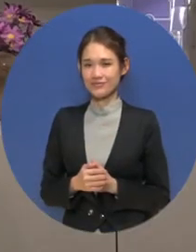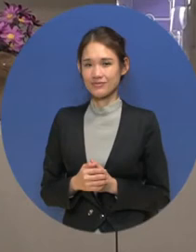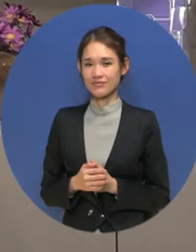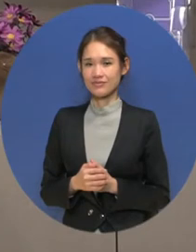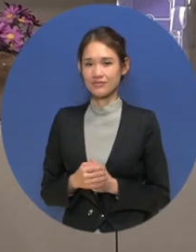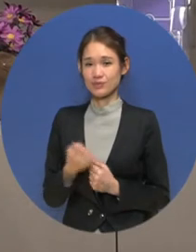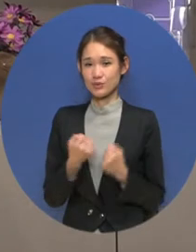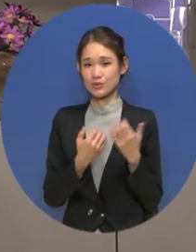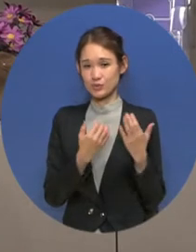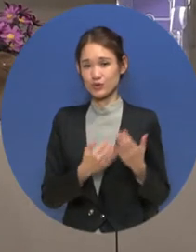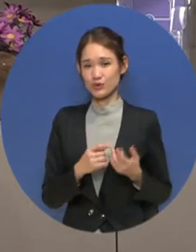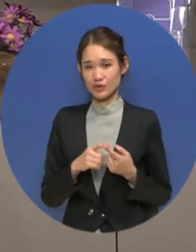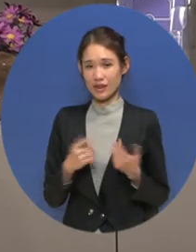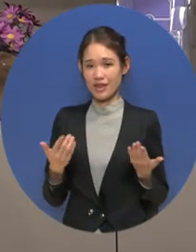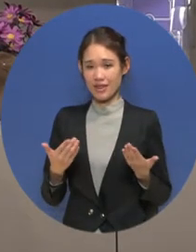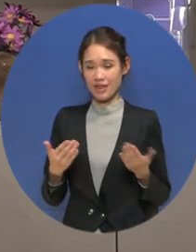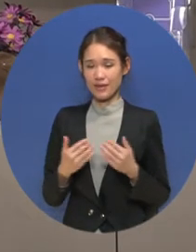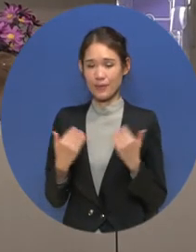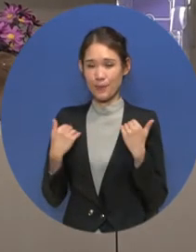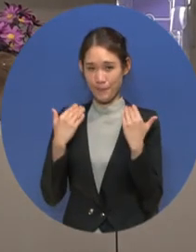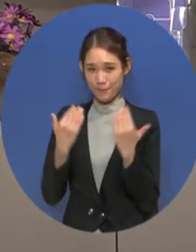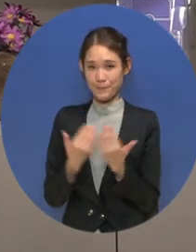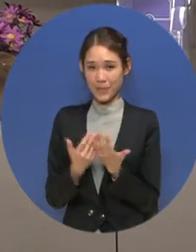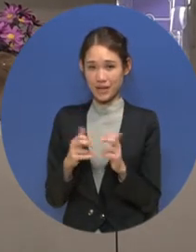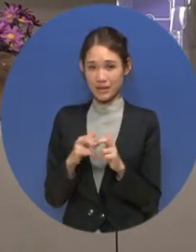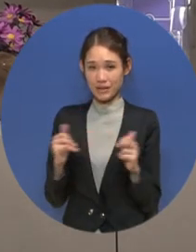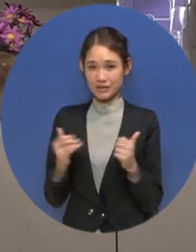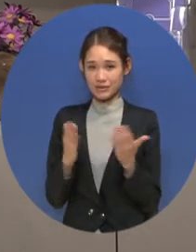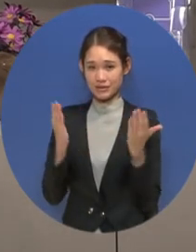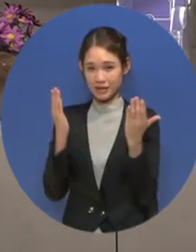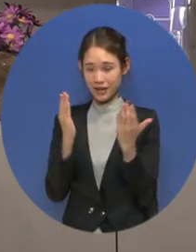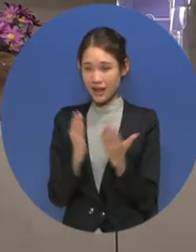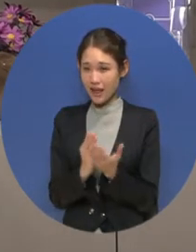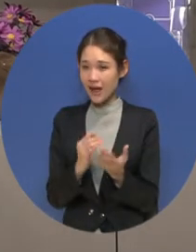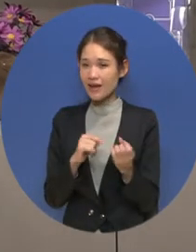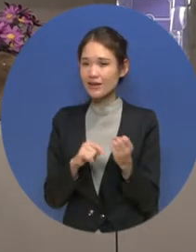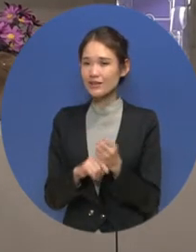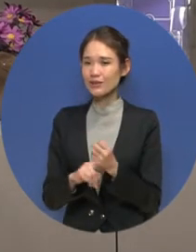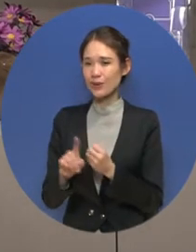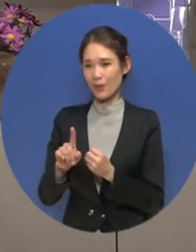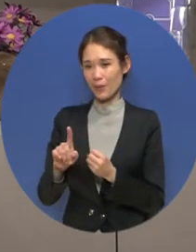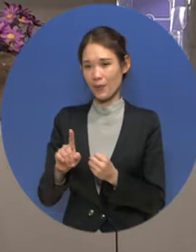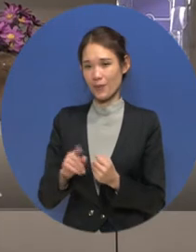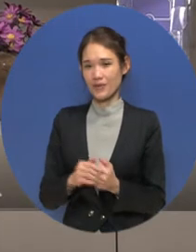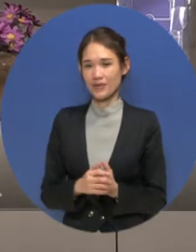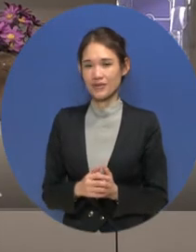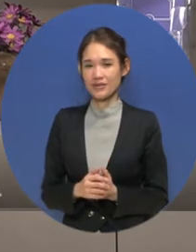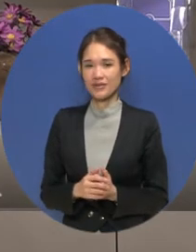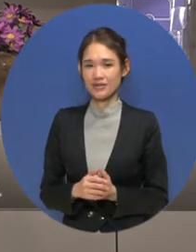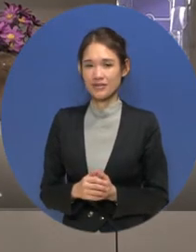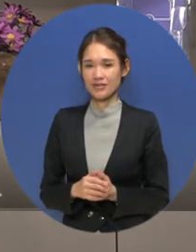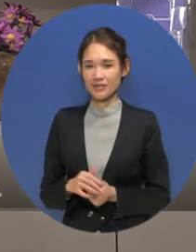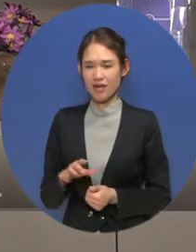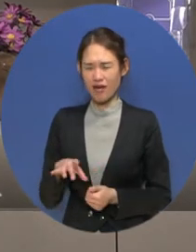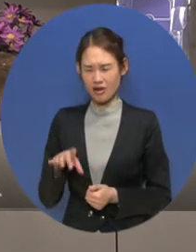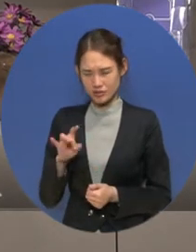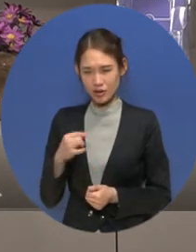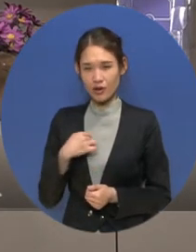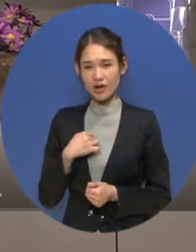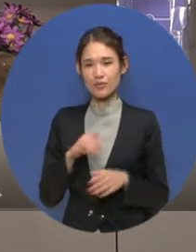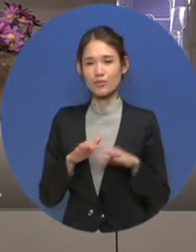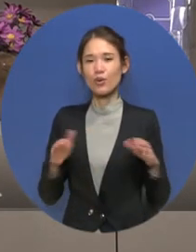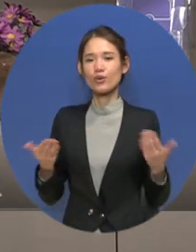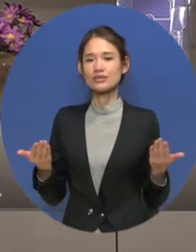앞서서 말씀해 주신 업무들이 네네. 달달장님들에게 적합한 이유가 있다면 뭐가 있을까요? 네. 처음에